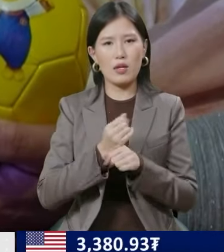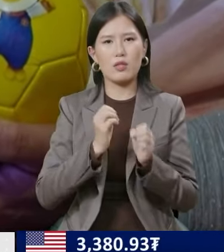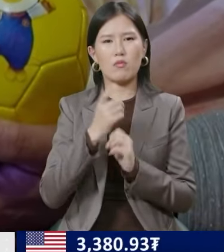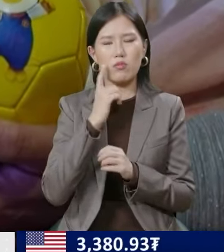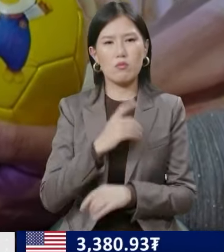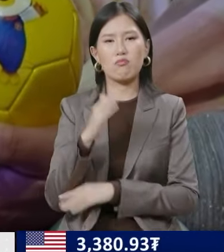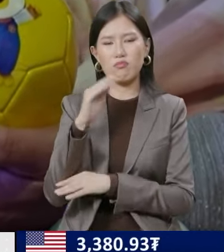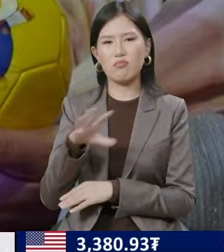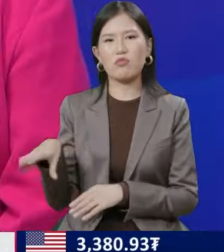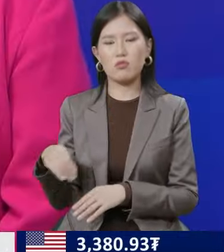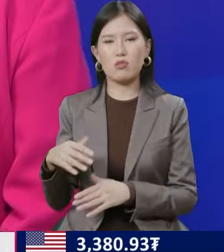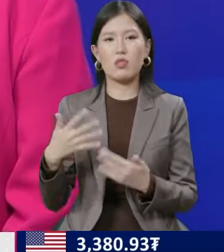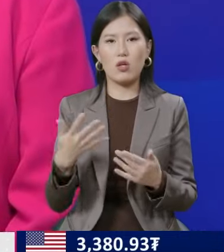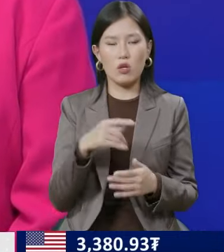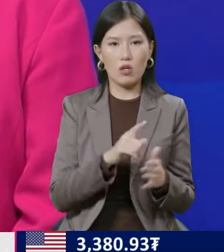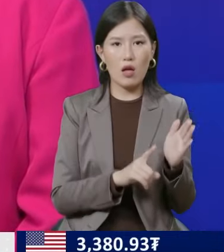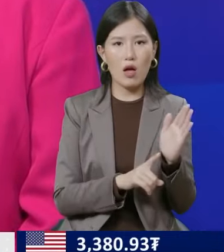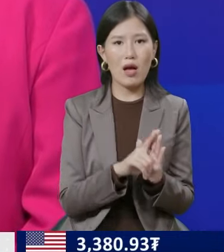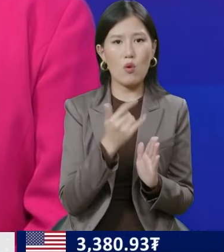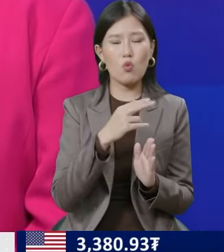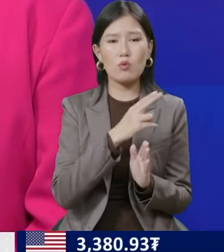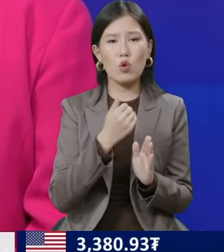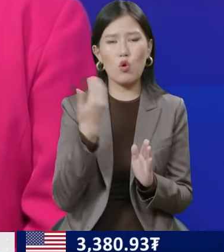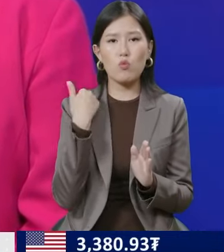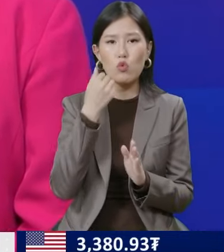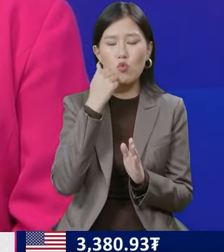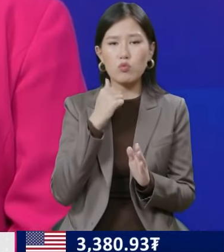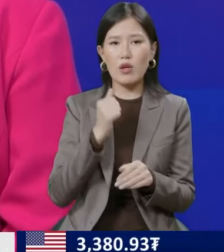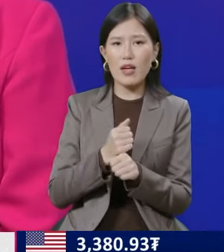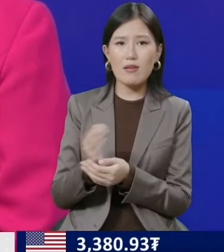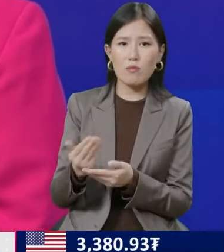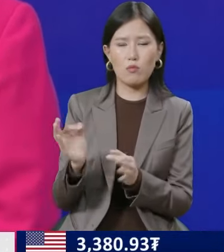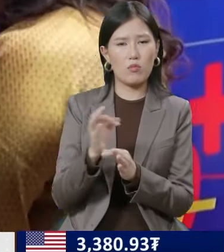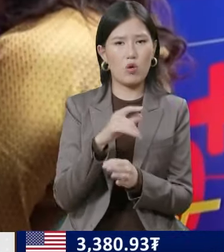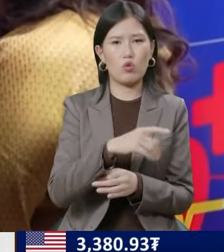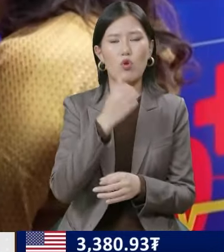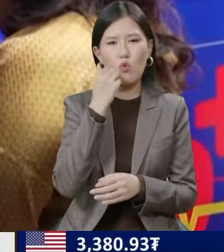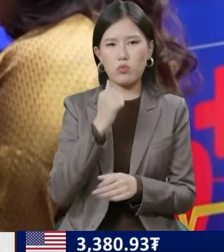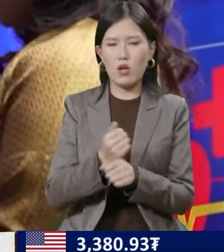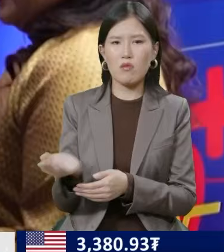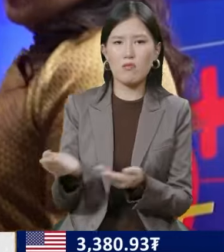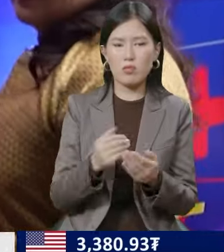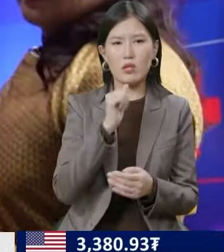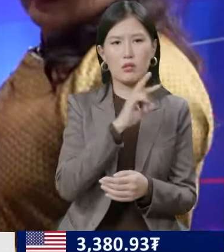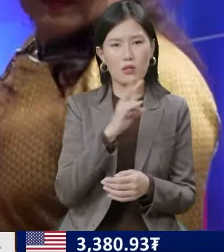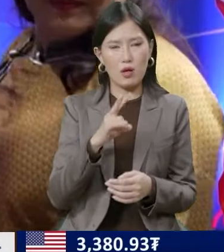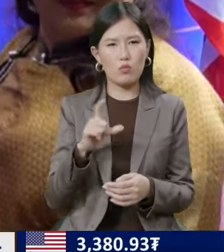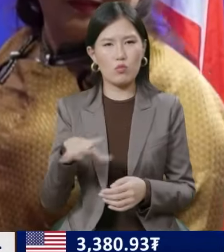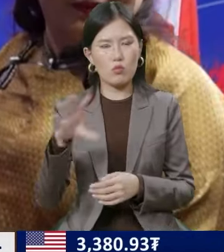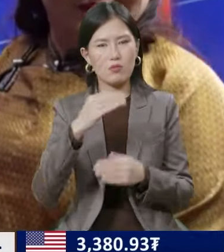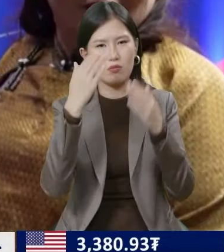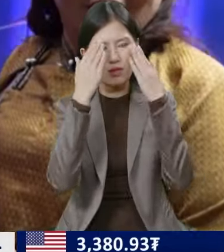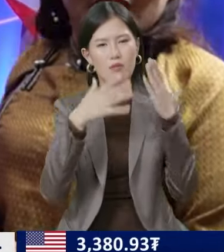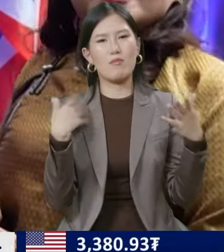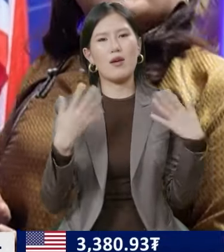байна. Тиймээс энэ удаад анх удаа гэж болохгүйц ахмадуудын хөдөлмөр эрхлэлтийг дэмжих мөрийн хөтөлбөр дэвшүүлж байгаа арчилсан намд талархалтай хандаж